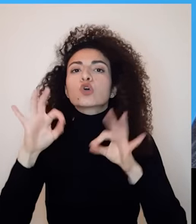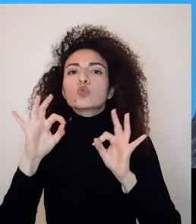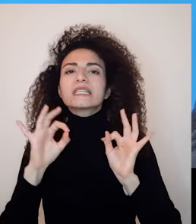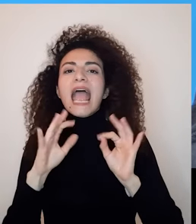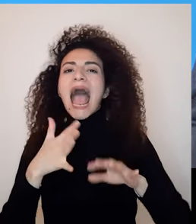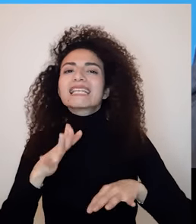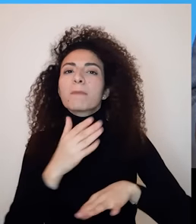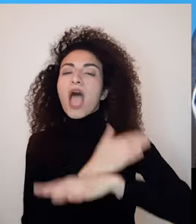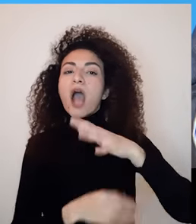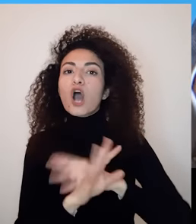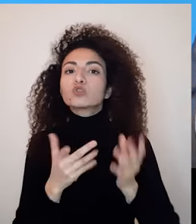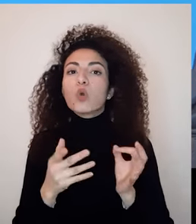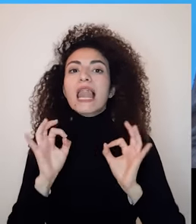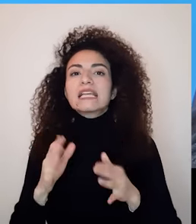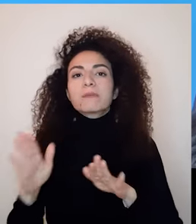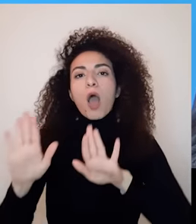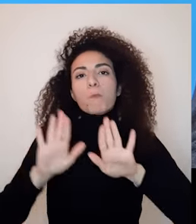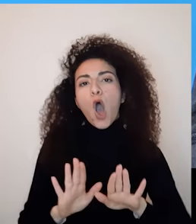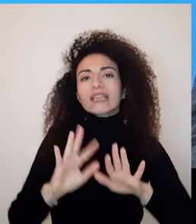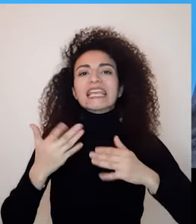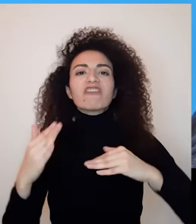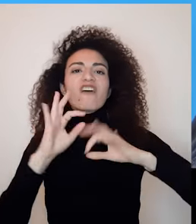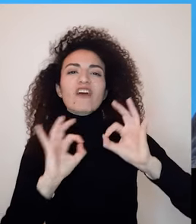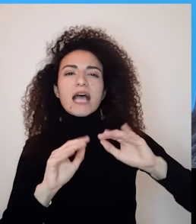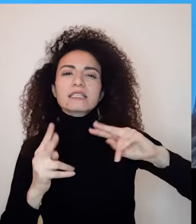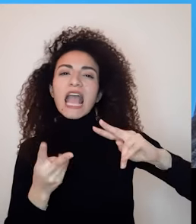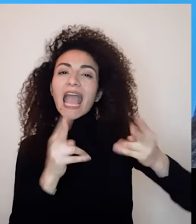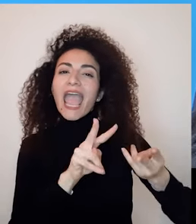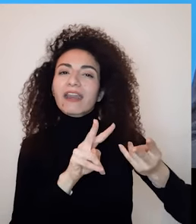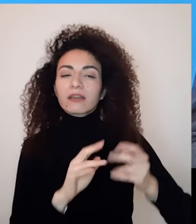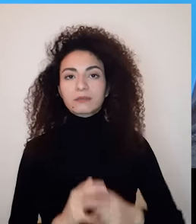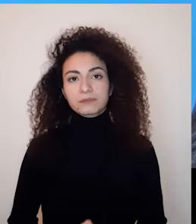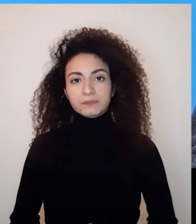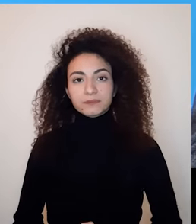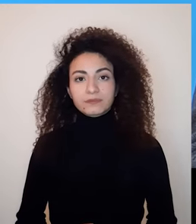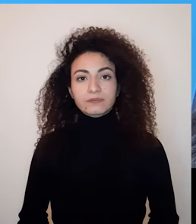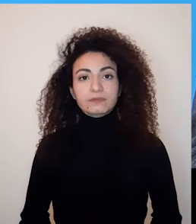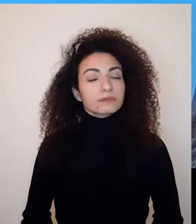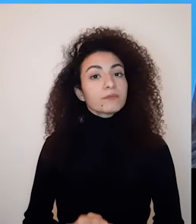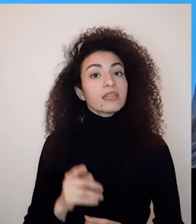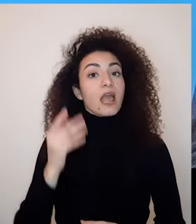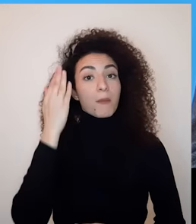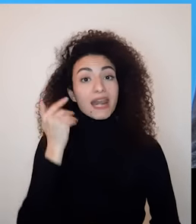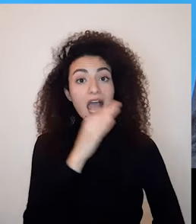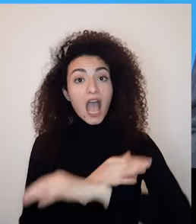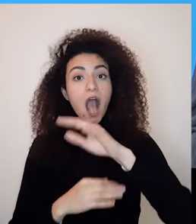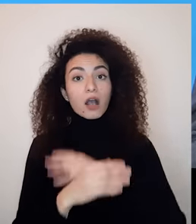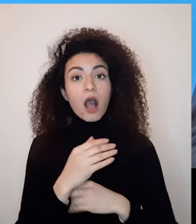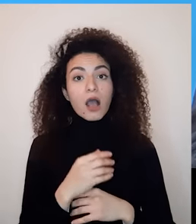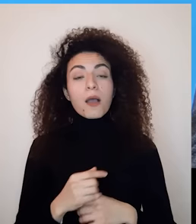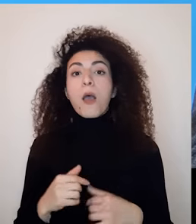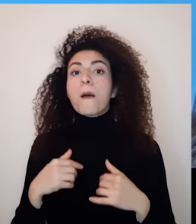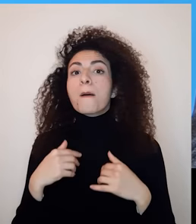إعاقة، لأنه في وضعيات معينة للمرأة لازم تتخذها عند الفحص ولازم طبيبها ينصحها فيها.